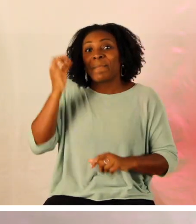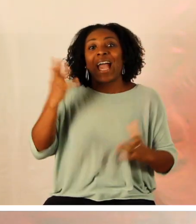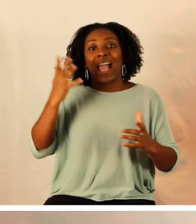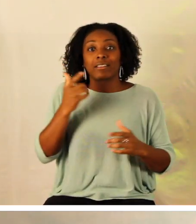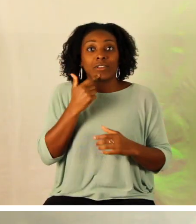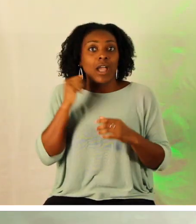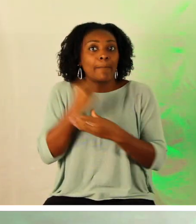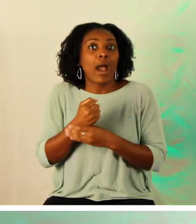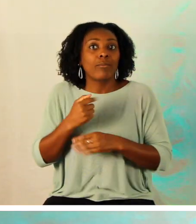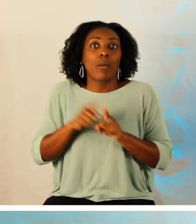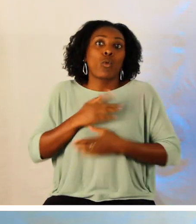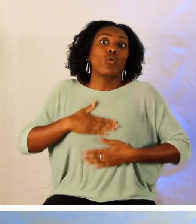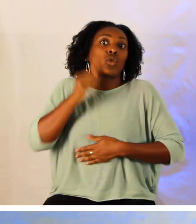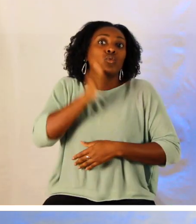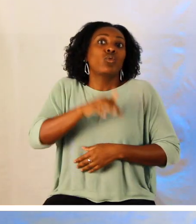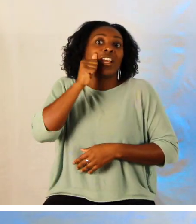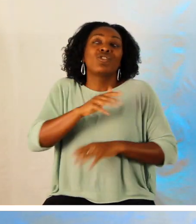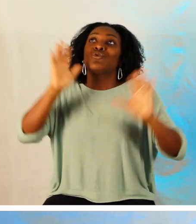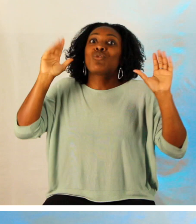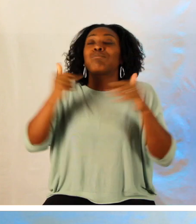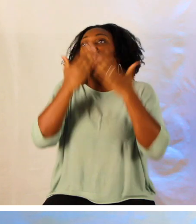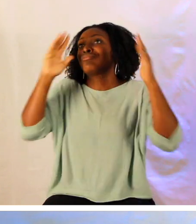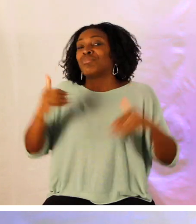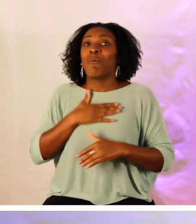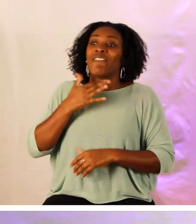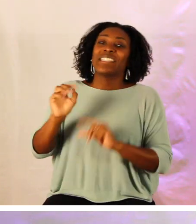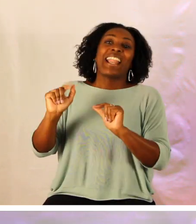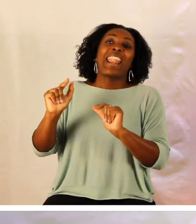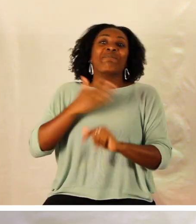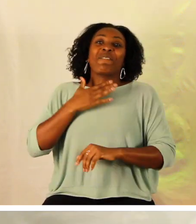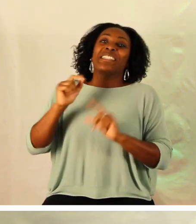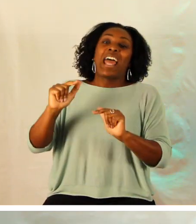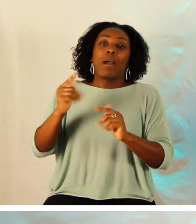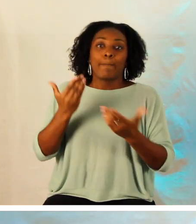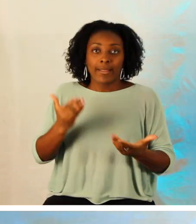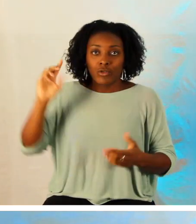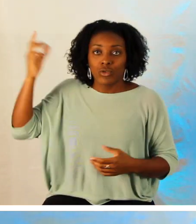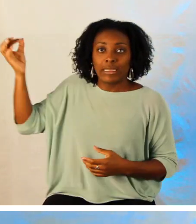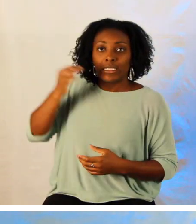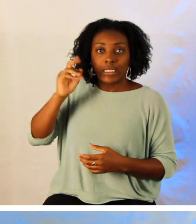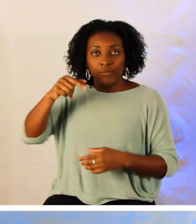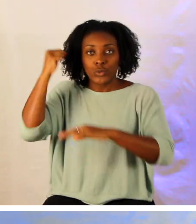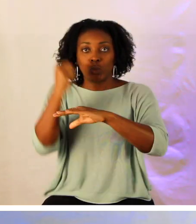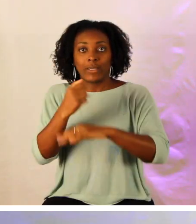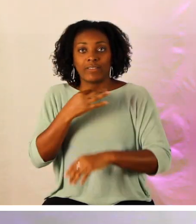Abraham devait être reconnaissant envers Dieu, chaque jour de sa vie. Et Dieu lui dit maintenant « Donne-le-moi,